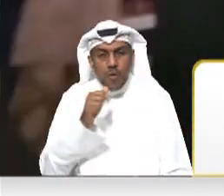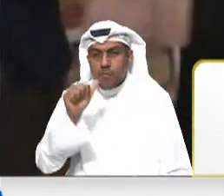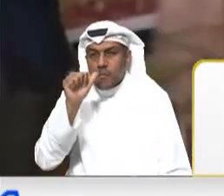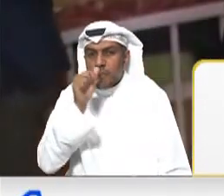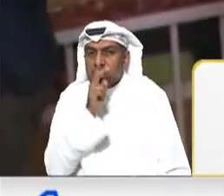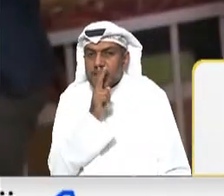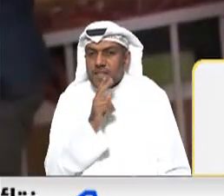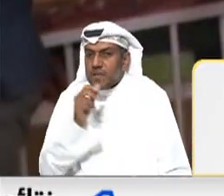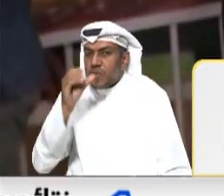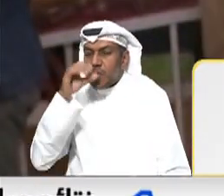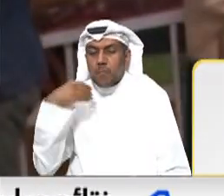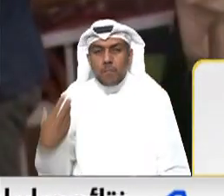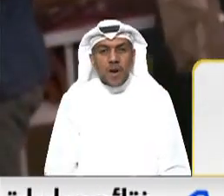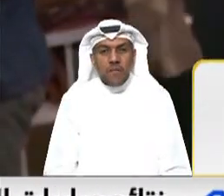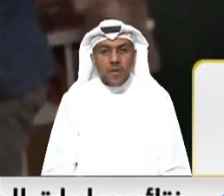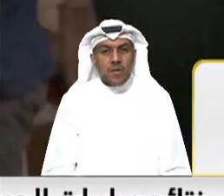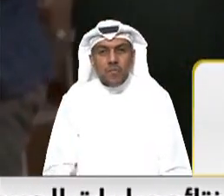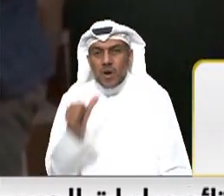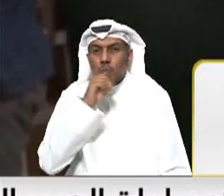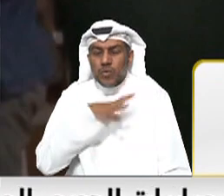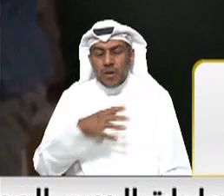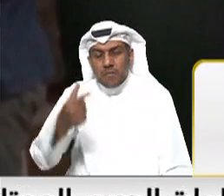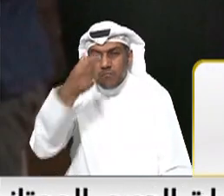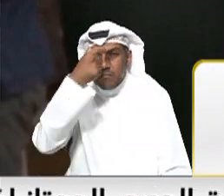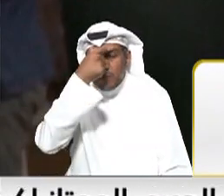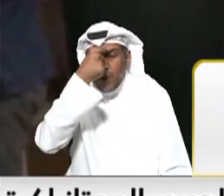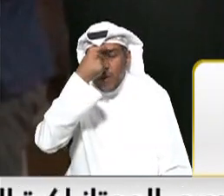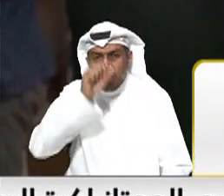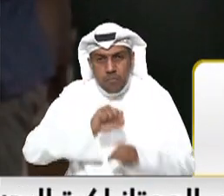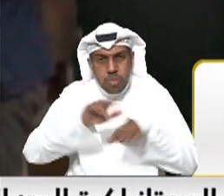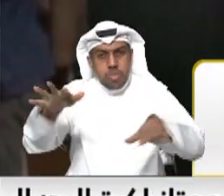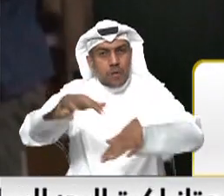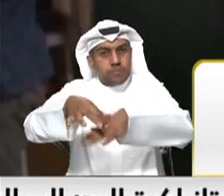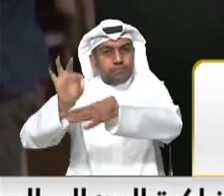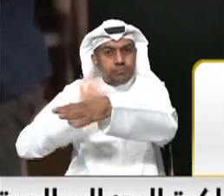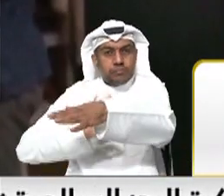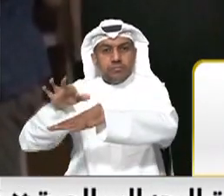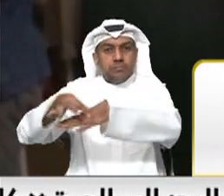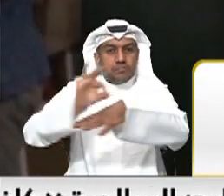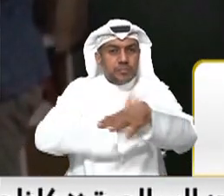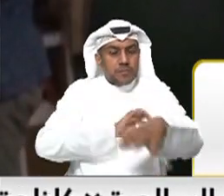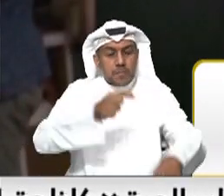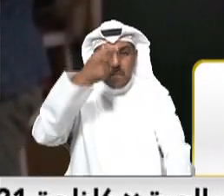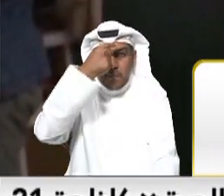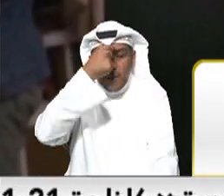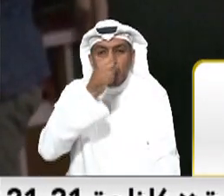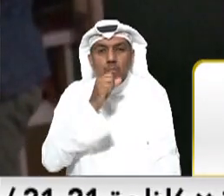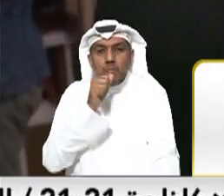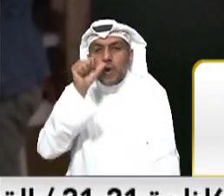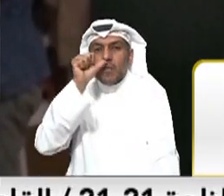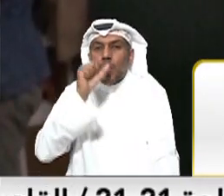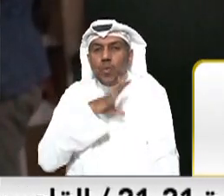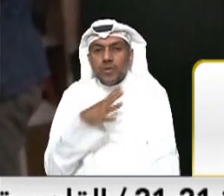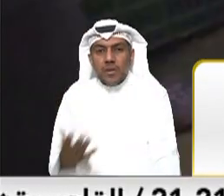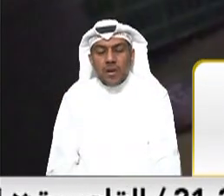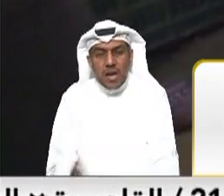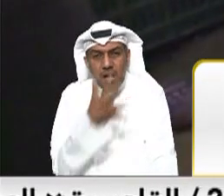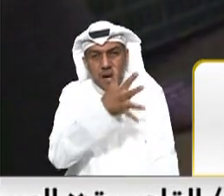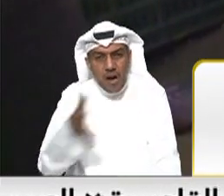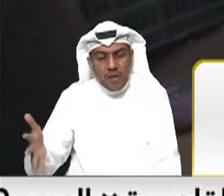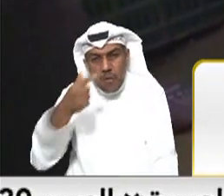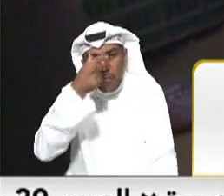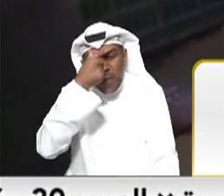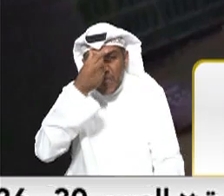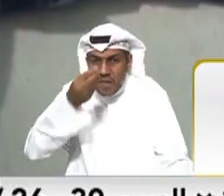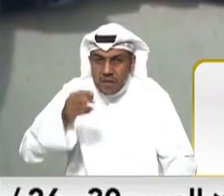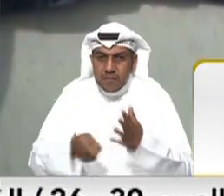للشرب تسبب في وباء بين المواطنين، وأكثر شيء هم الأطفال. احنا